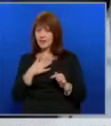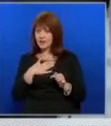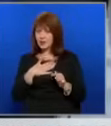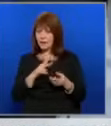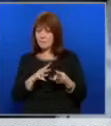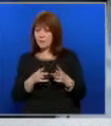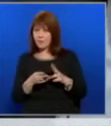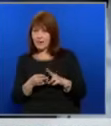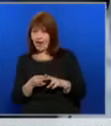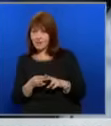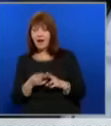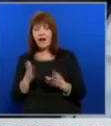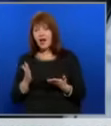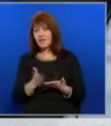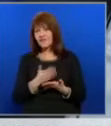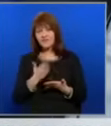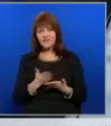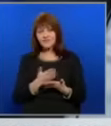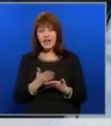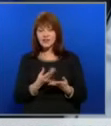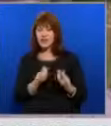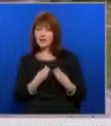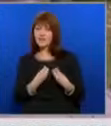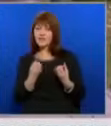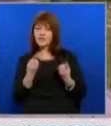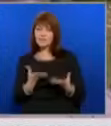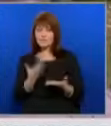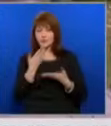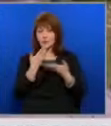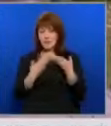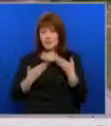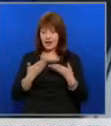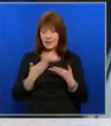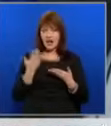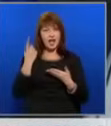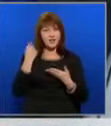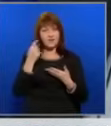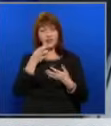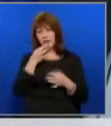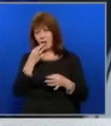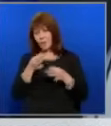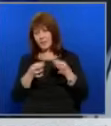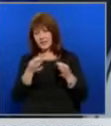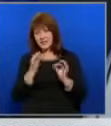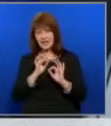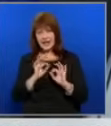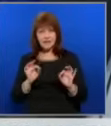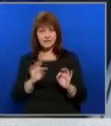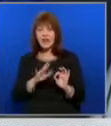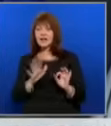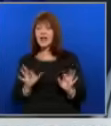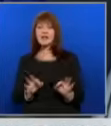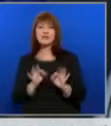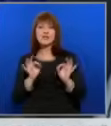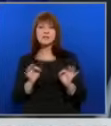в тази позиция, вече дава възможност за преговори. Както и вчера обясних много ясно, някакви